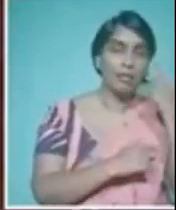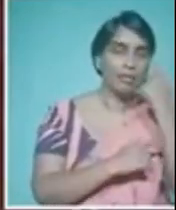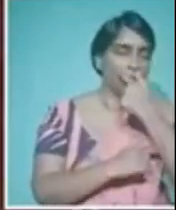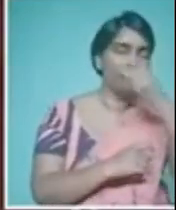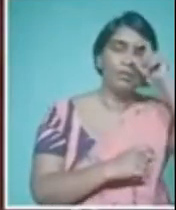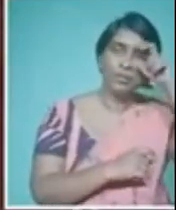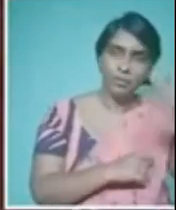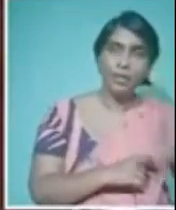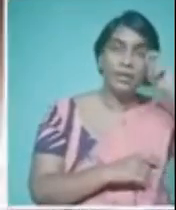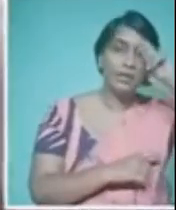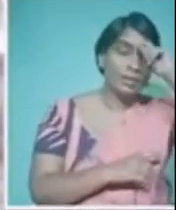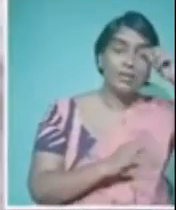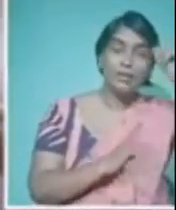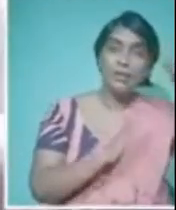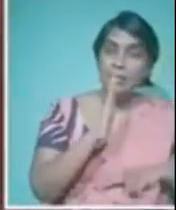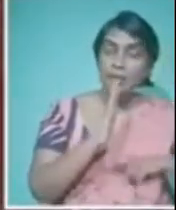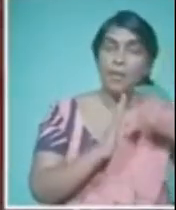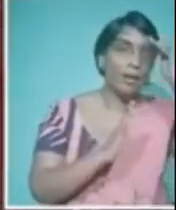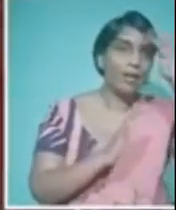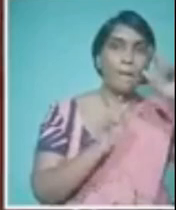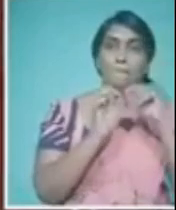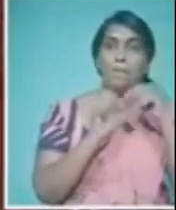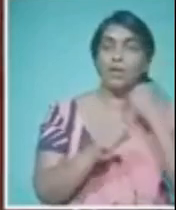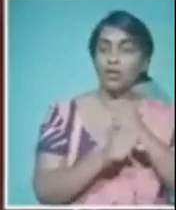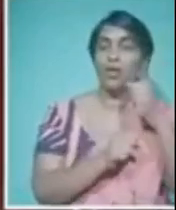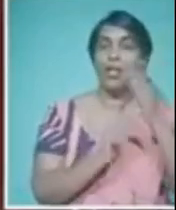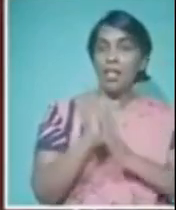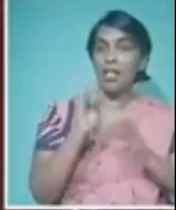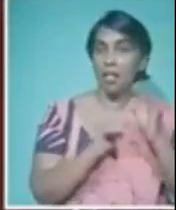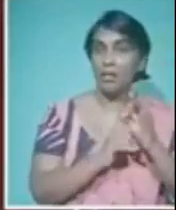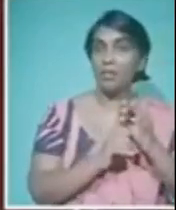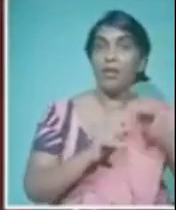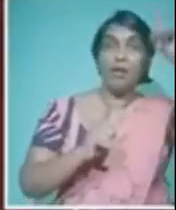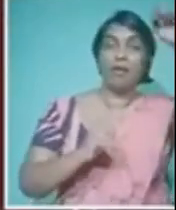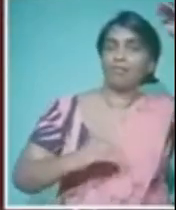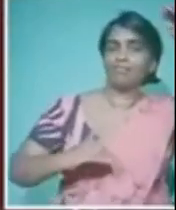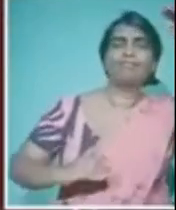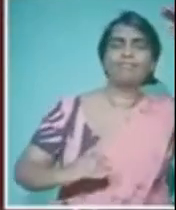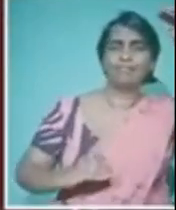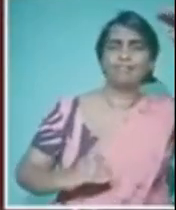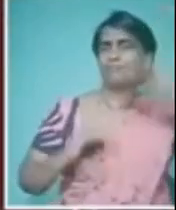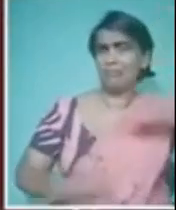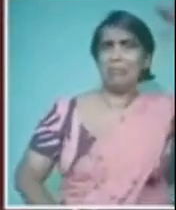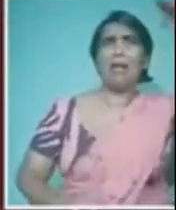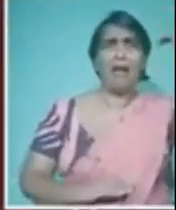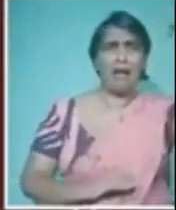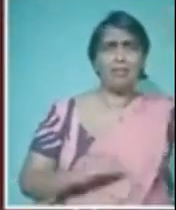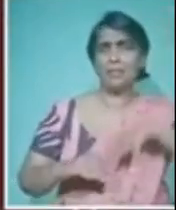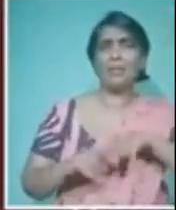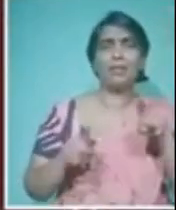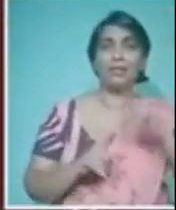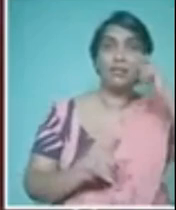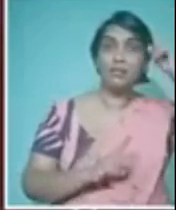දැක්කා. ජපානයේ නායකයොන්ට වඩා බන්දුල ගුණවර්ධන වගේ ජේෂ්ඨ අමාත්‍යවරු අතර අහසට පොළොව වගේ ලොකු පරතරයක් තියෙනවා. ඒ නිසා